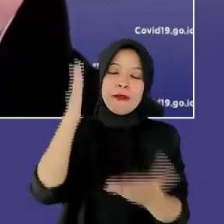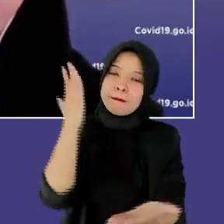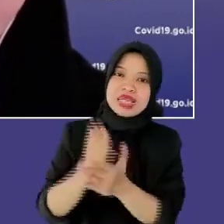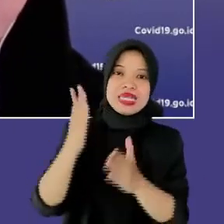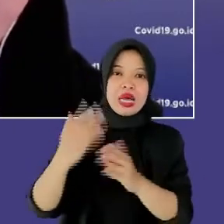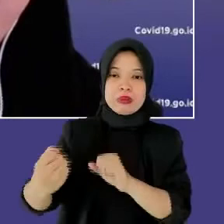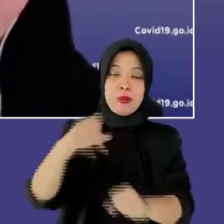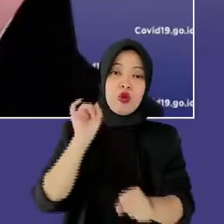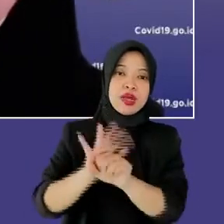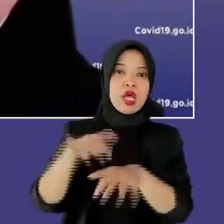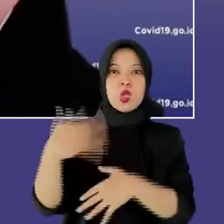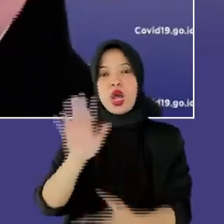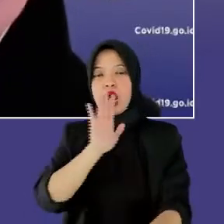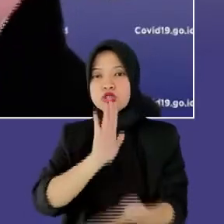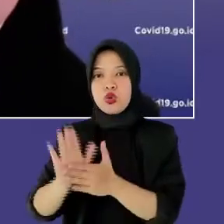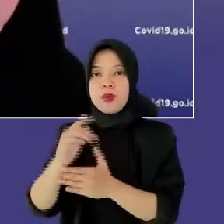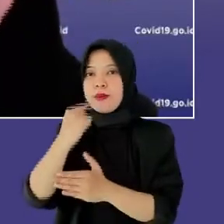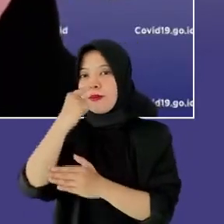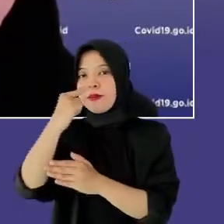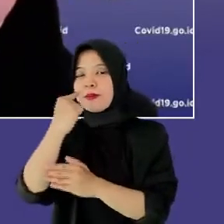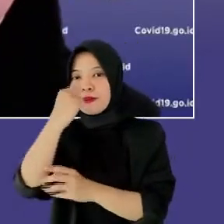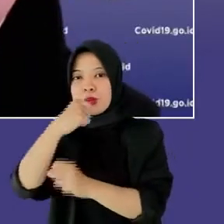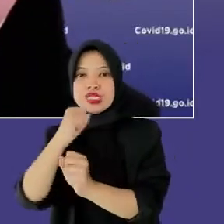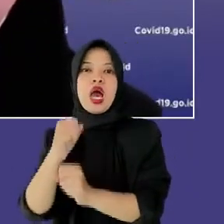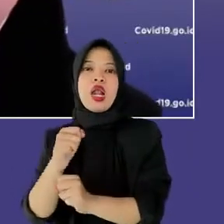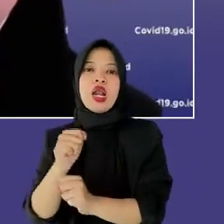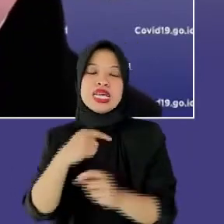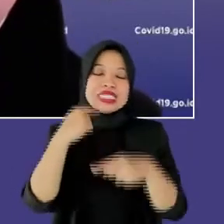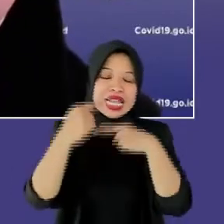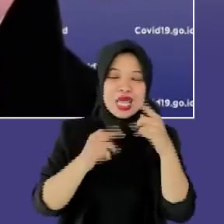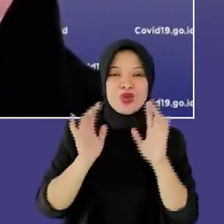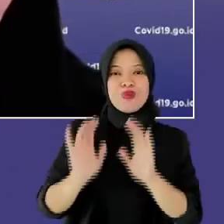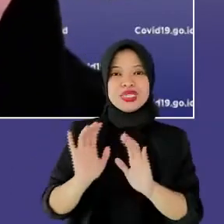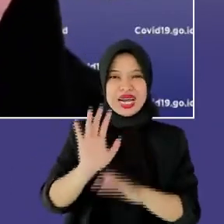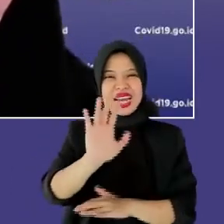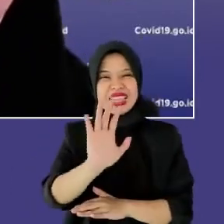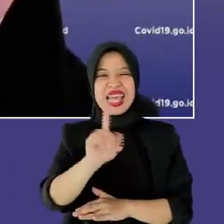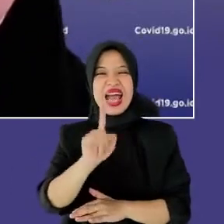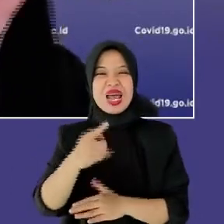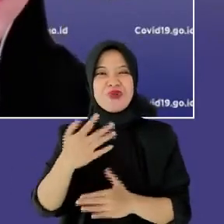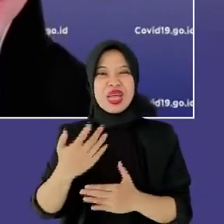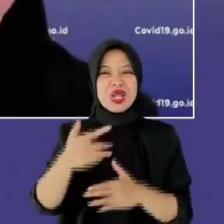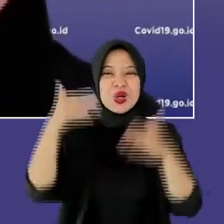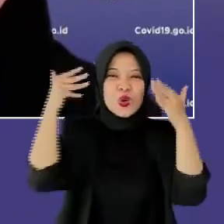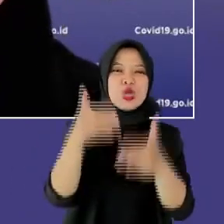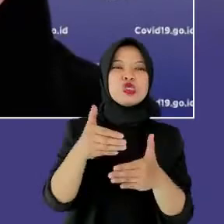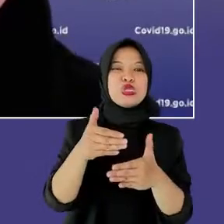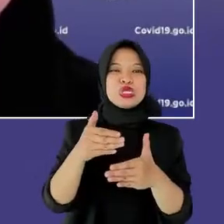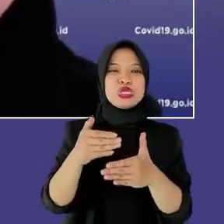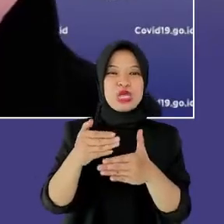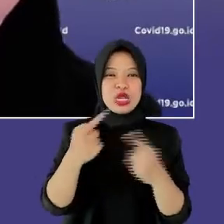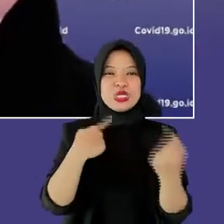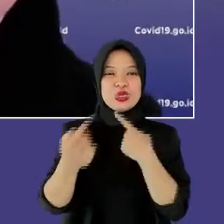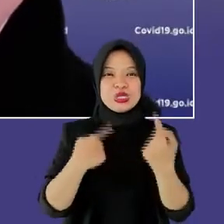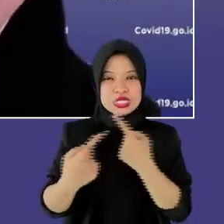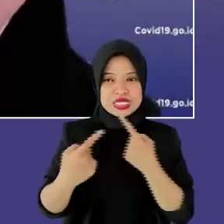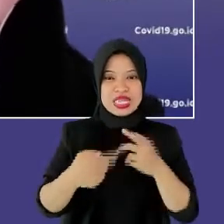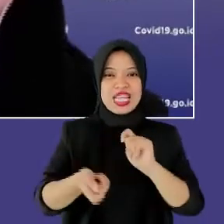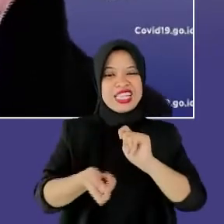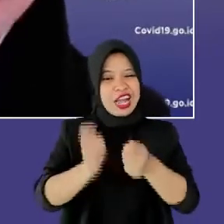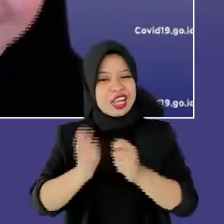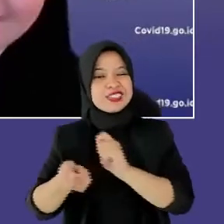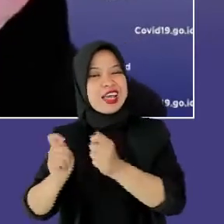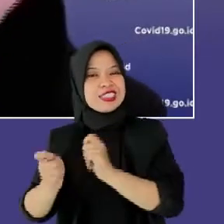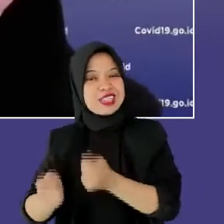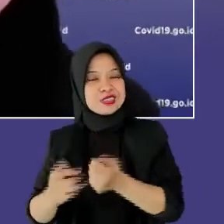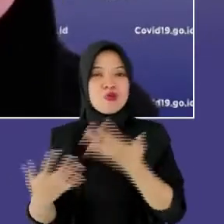positif atau tidak, dia kemudian PCR gitu. Jadi banyak cerita, nanti saya rasa nanti itu ada satu episode sendiri berhubungan sama